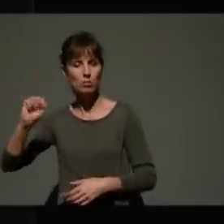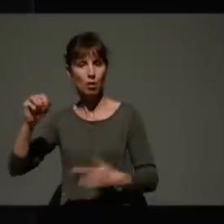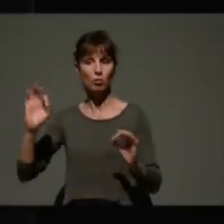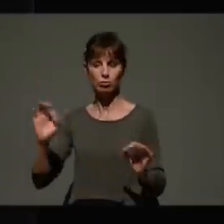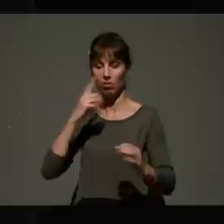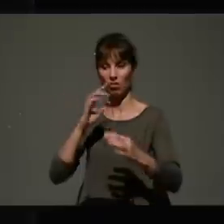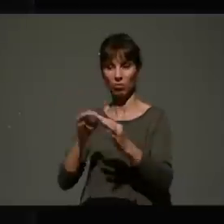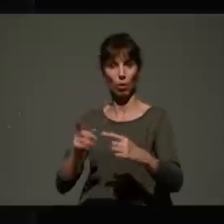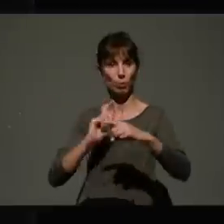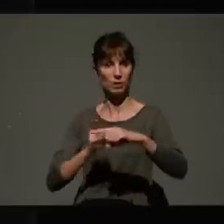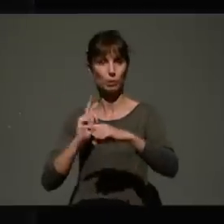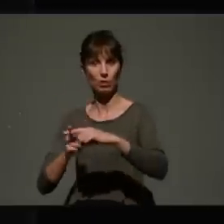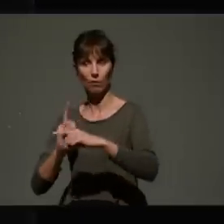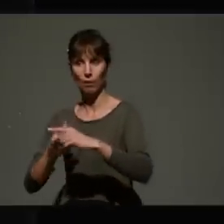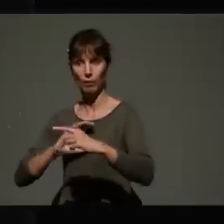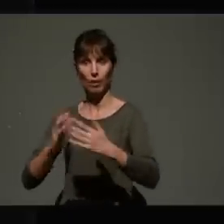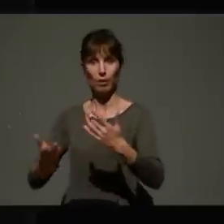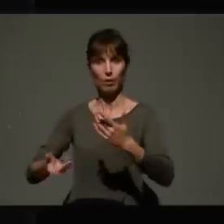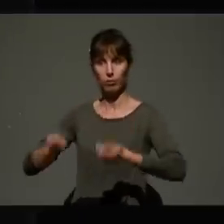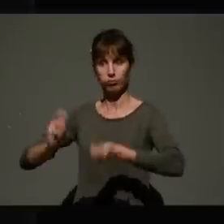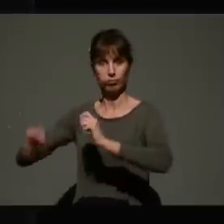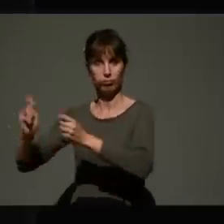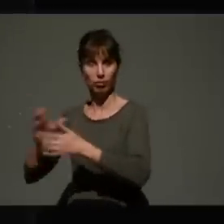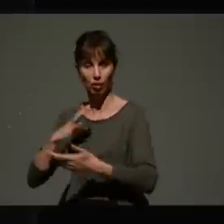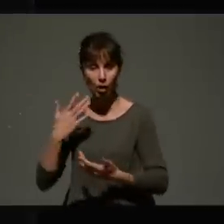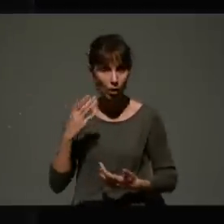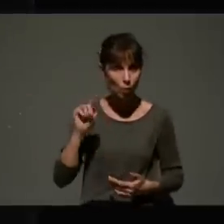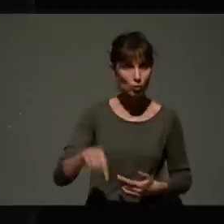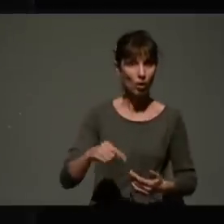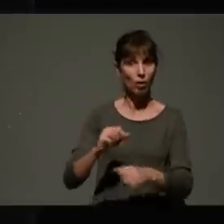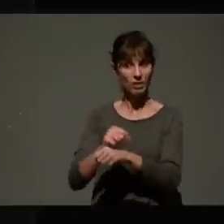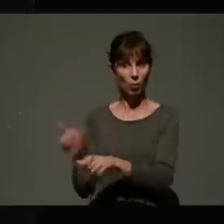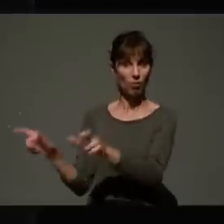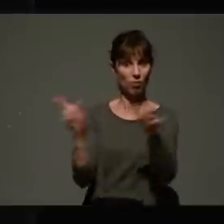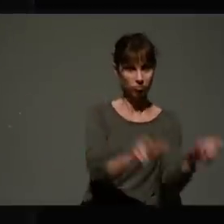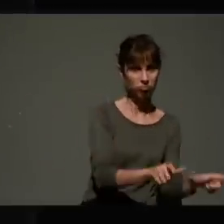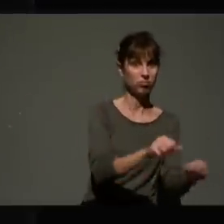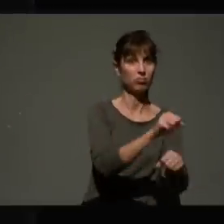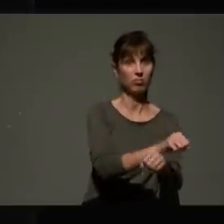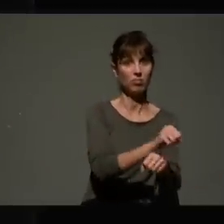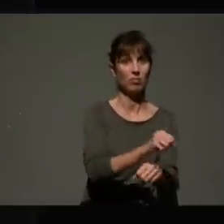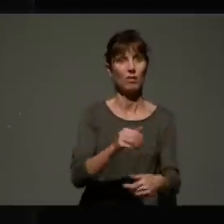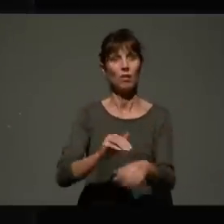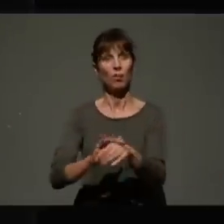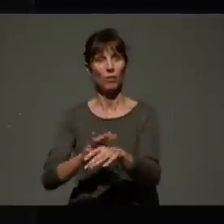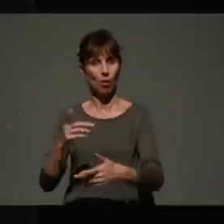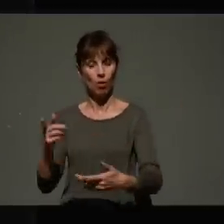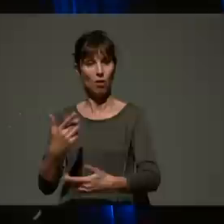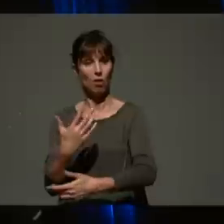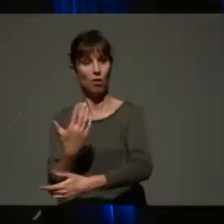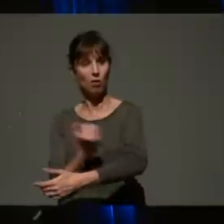comme positifs, ont dû rendre leur médaille, certains faire de la prison. Et on sait à quoi c'était dû. C'était des injections